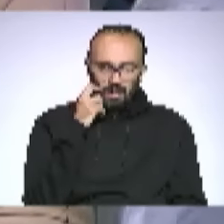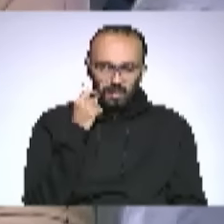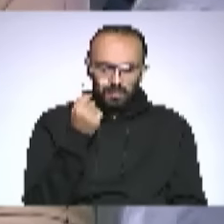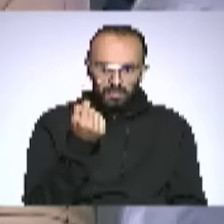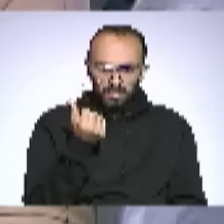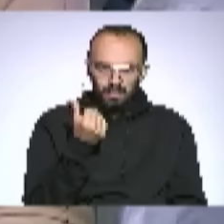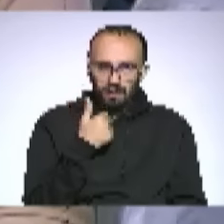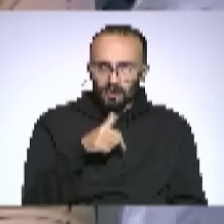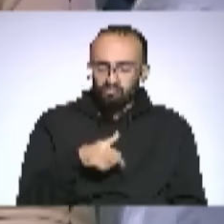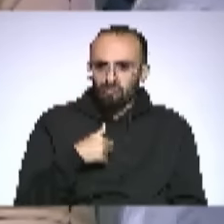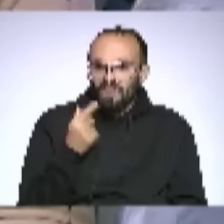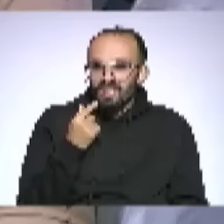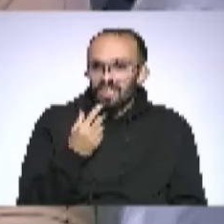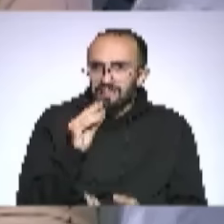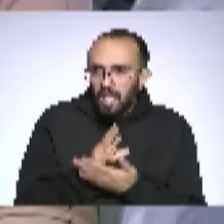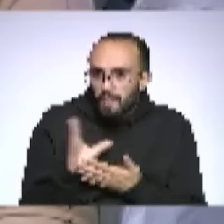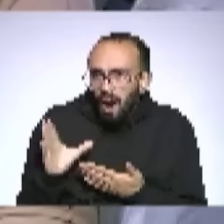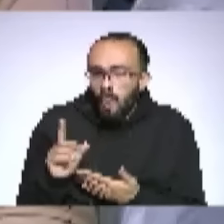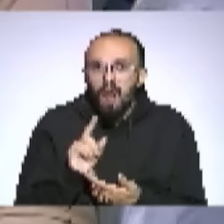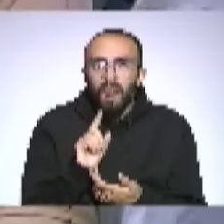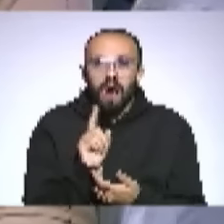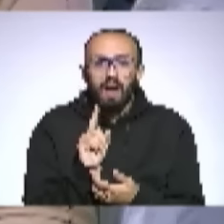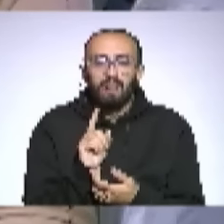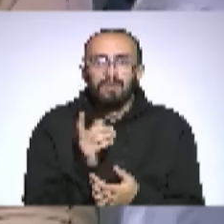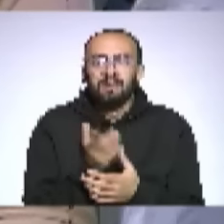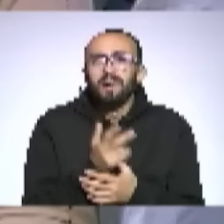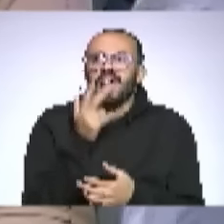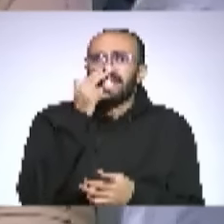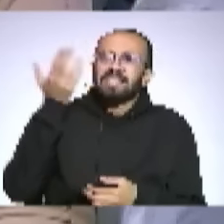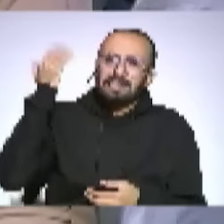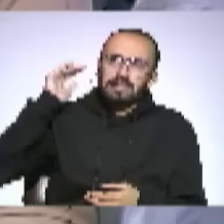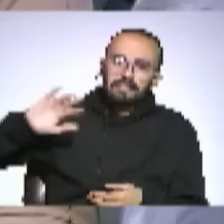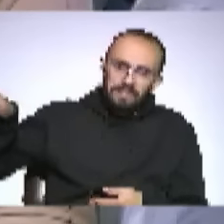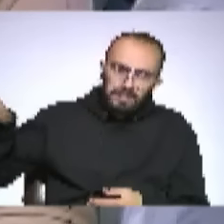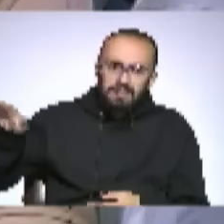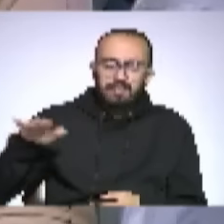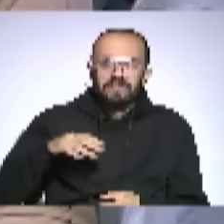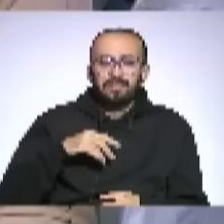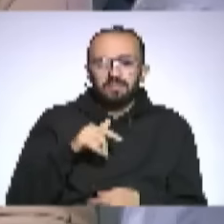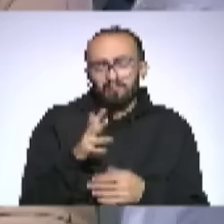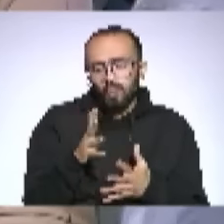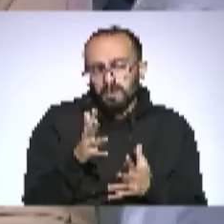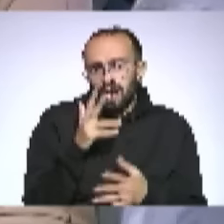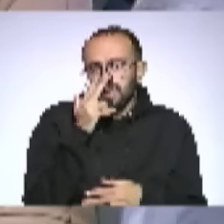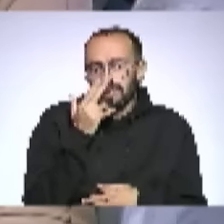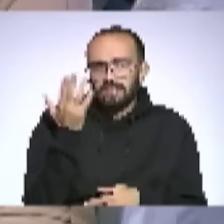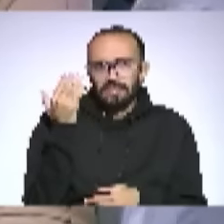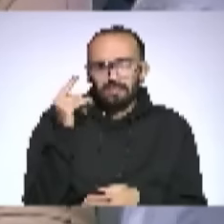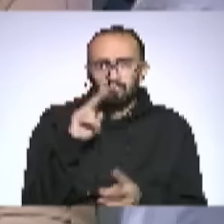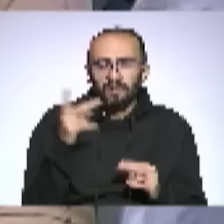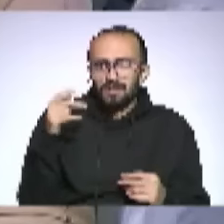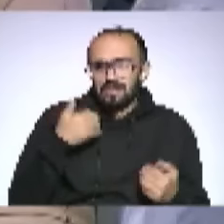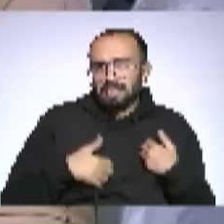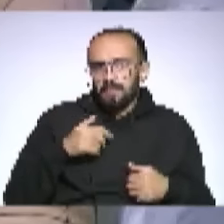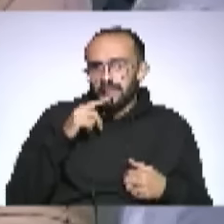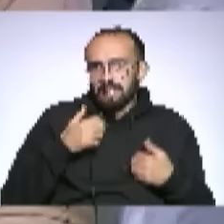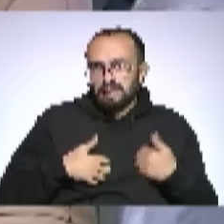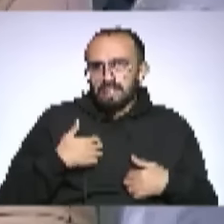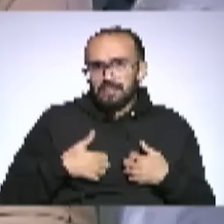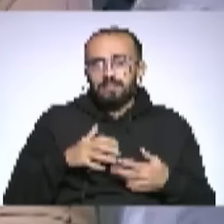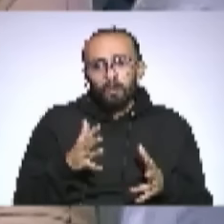ومش عارفه اخد قرار باني اسامح لان الموضوع ده ماضي وحصل قبل ما اعرفه وانها جايز تكون غيرت بنات عشان كده بعتت لي الرسائل